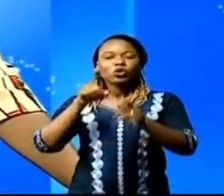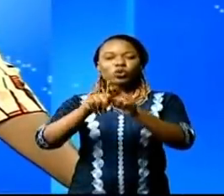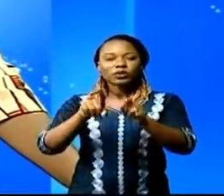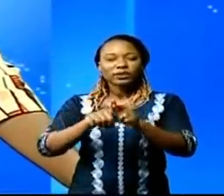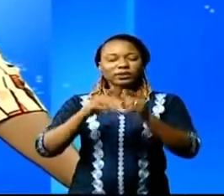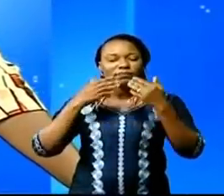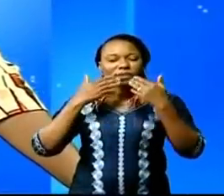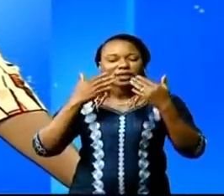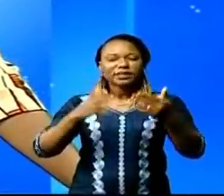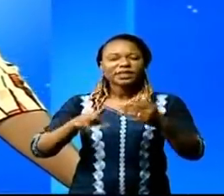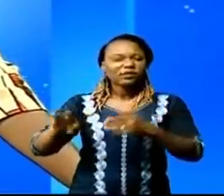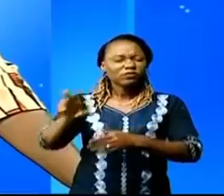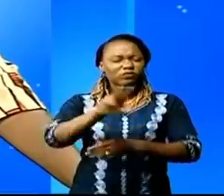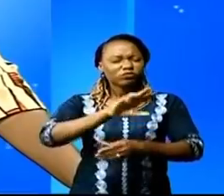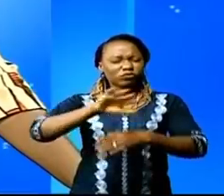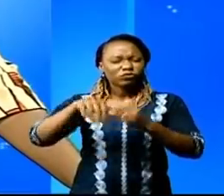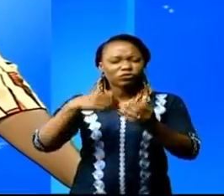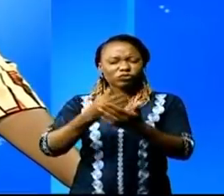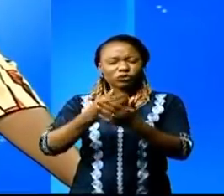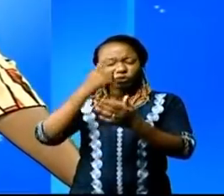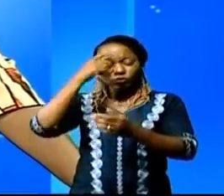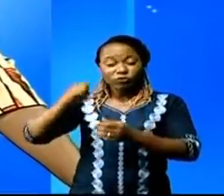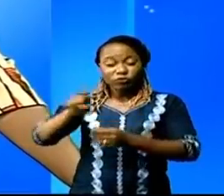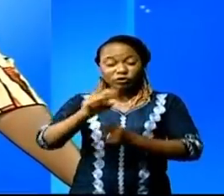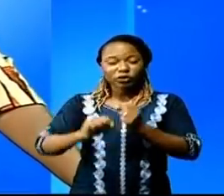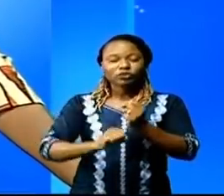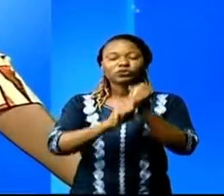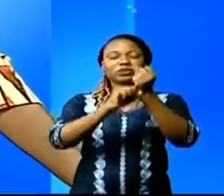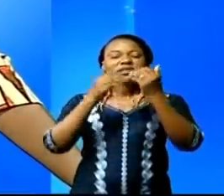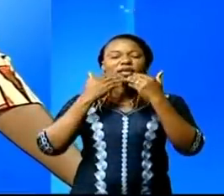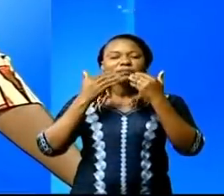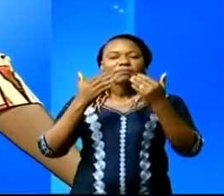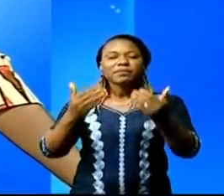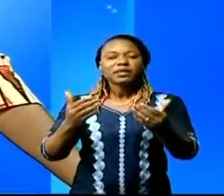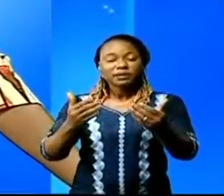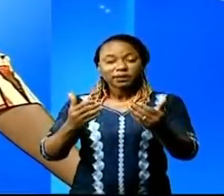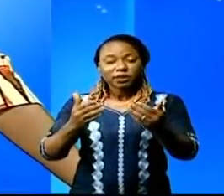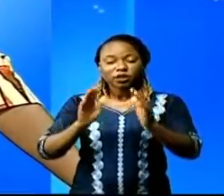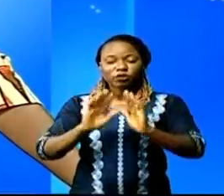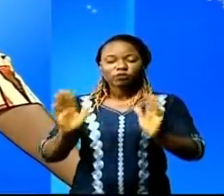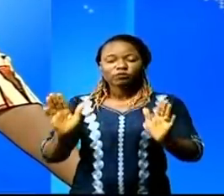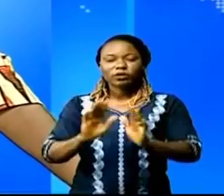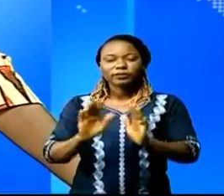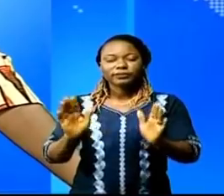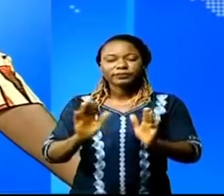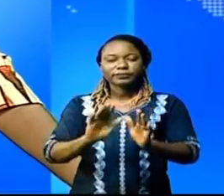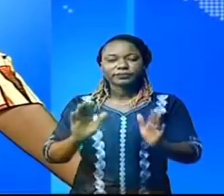également présente pour nous donner l'information. Merci de nous avoir suivis. Au revoir.